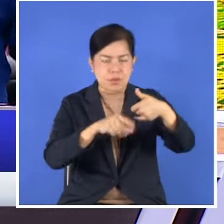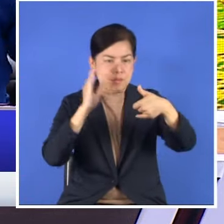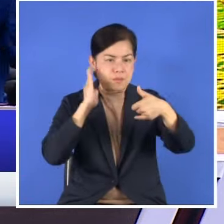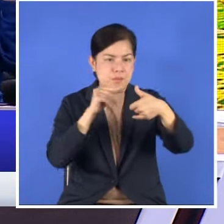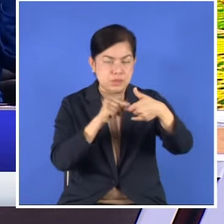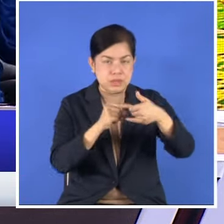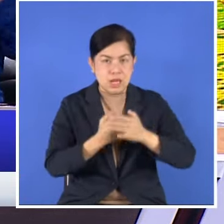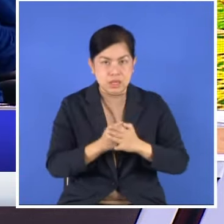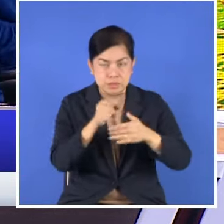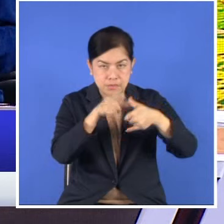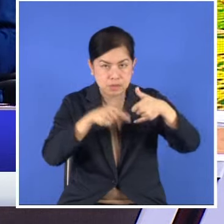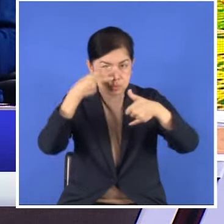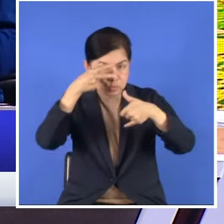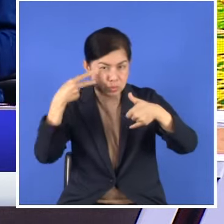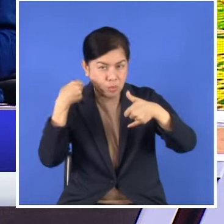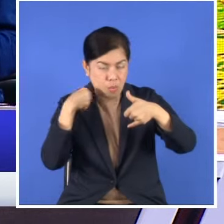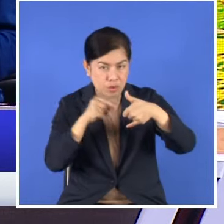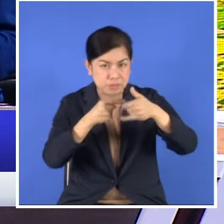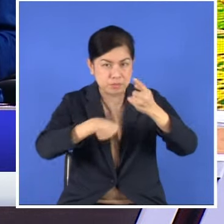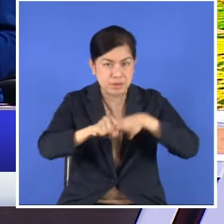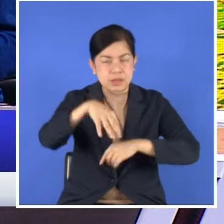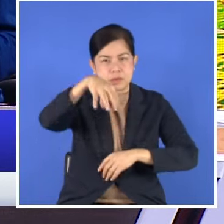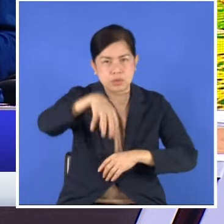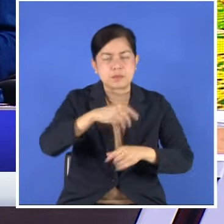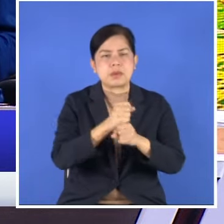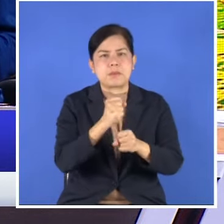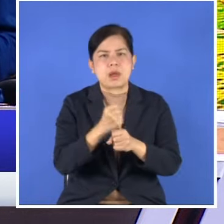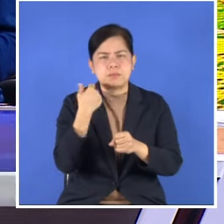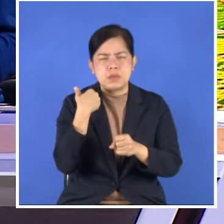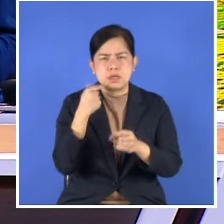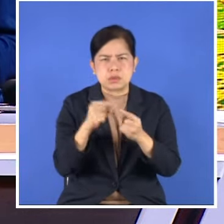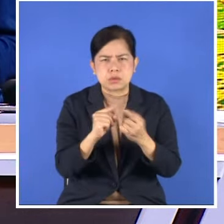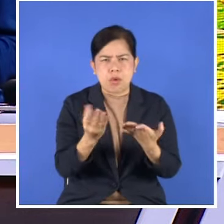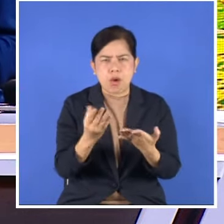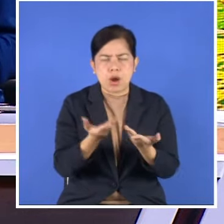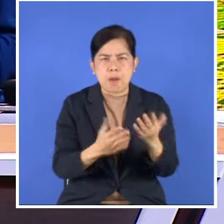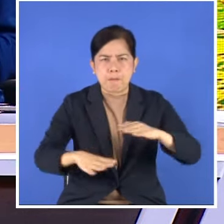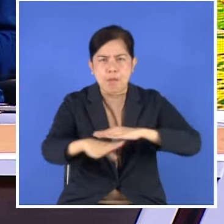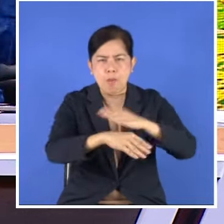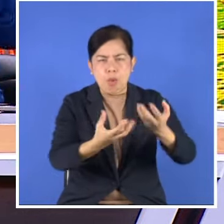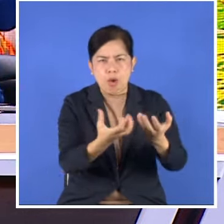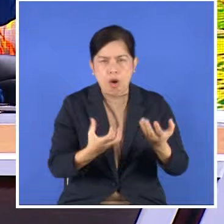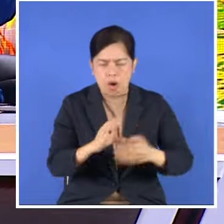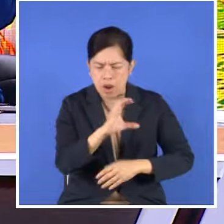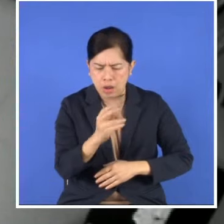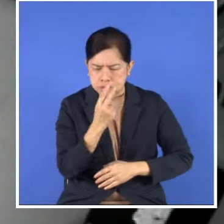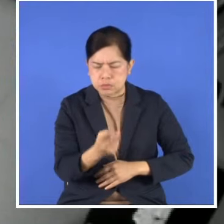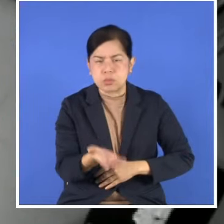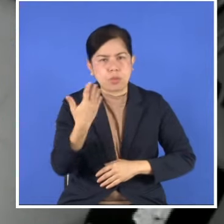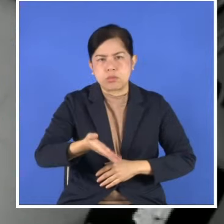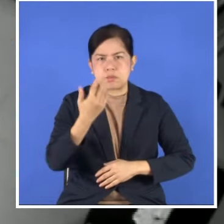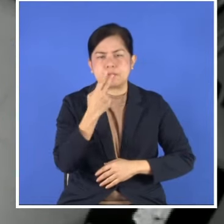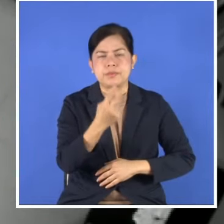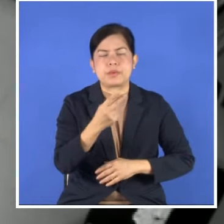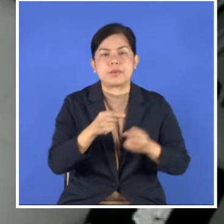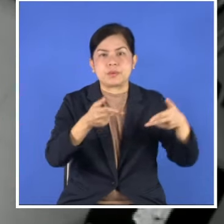เปลือยก็แล้วกันบุกเข้าไปที่สำนักงานแล้วไปรื้อค้นทรัพย์สินไปขโมยของของเขาคุณผู้ชมดูภาพจากกล้องวงจรปิด